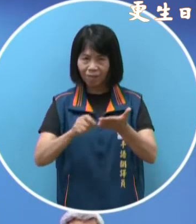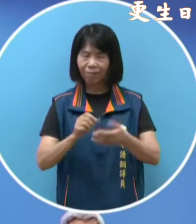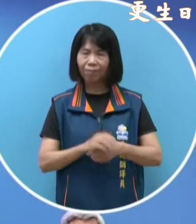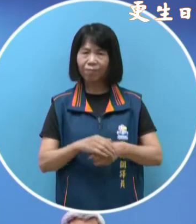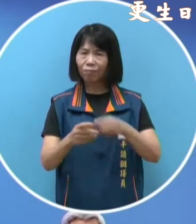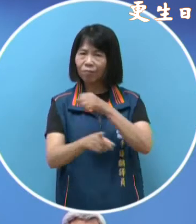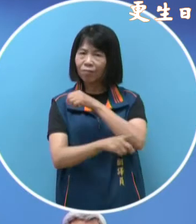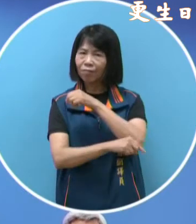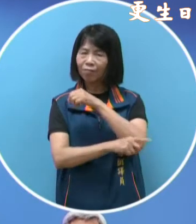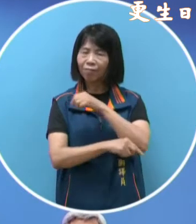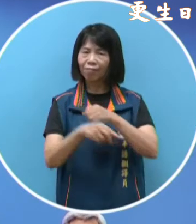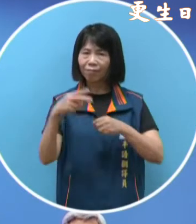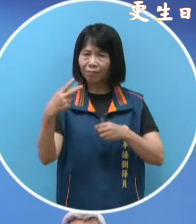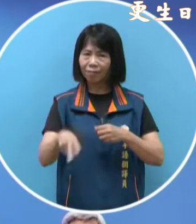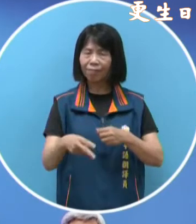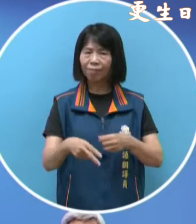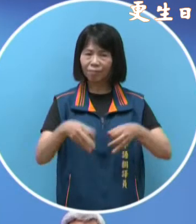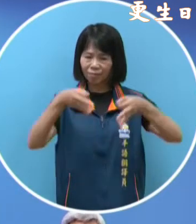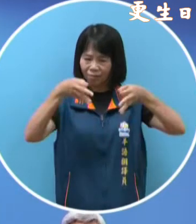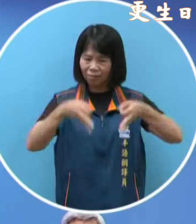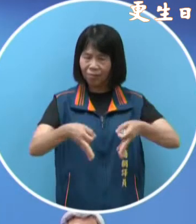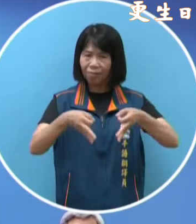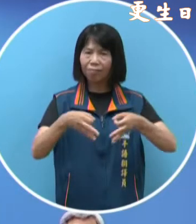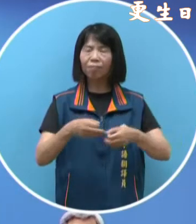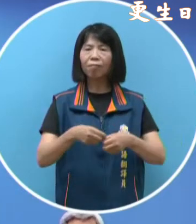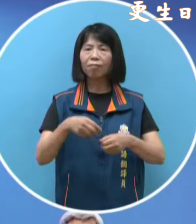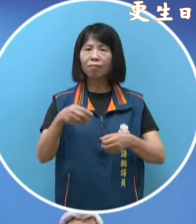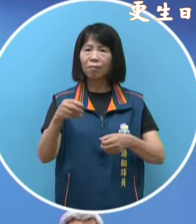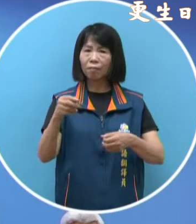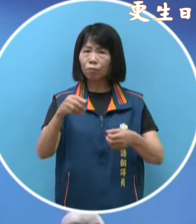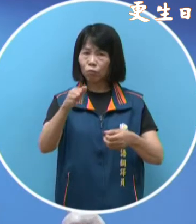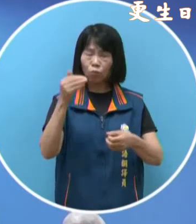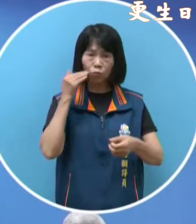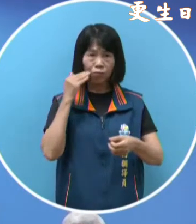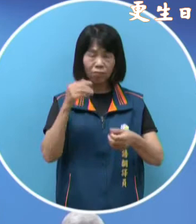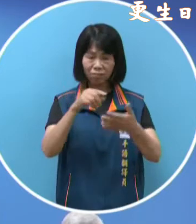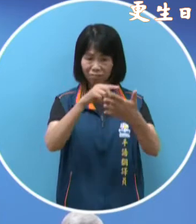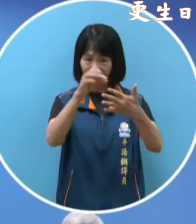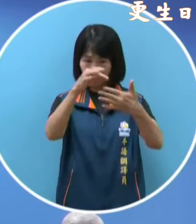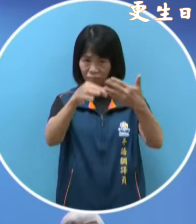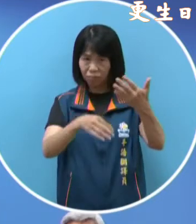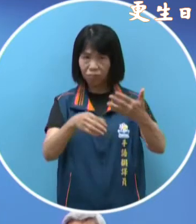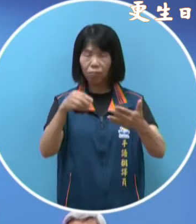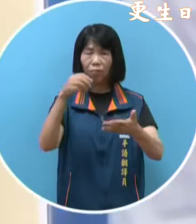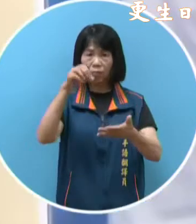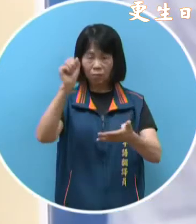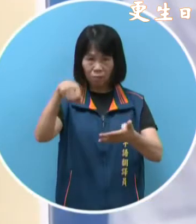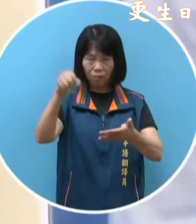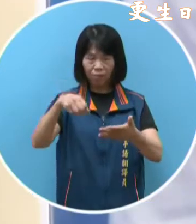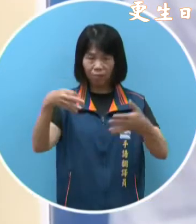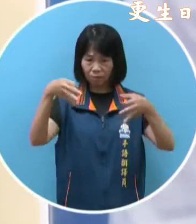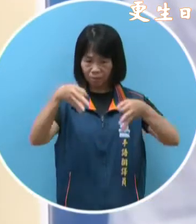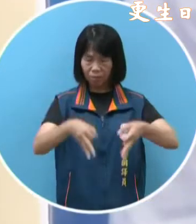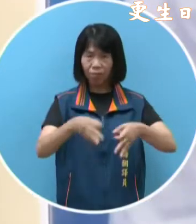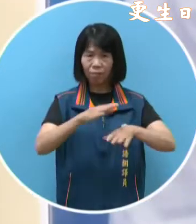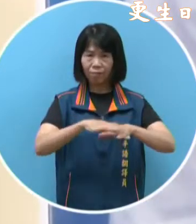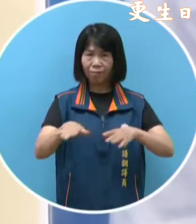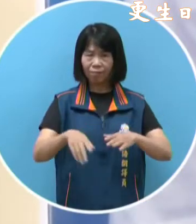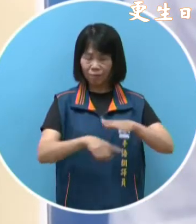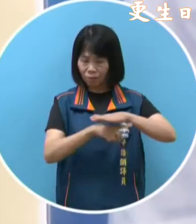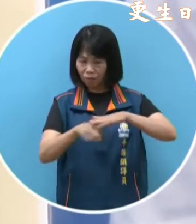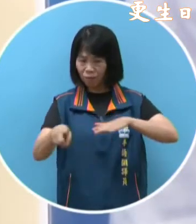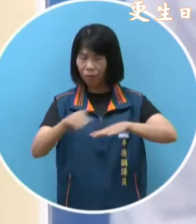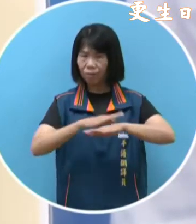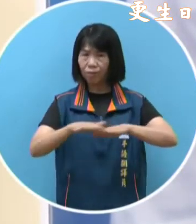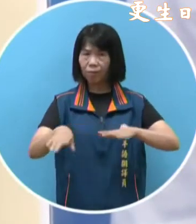最后呢，还要切结相关的事项。最后呢，我们会来给他扫描哈。所以每一张身份证为什